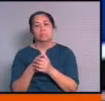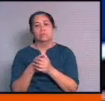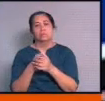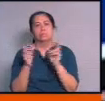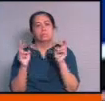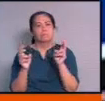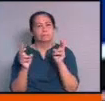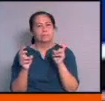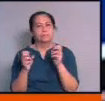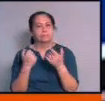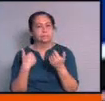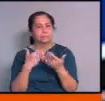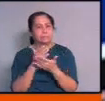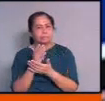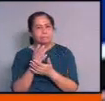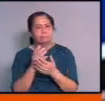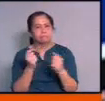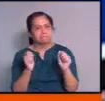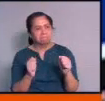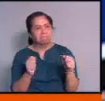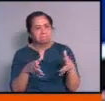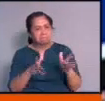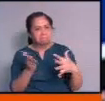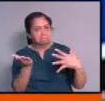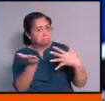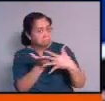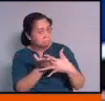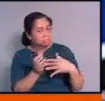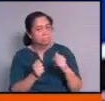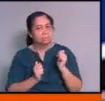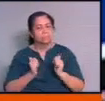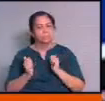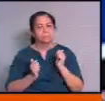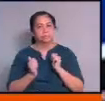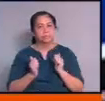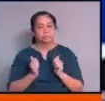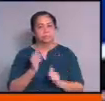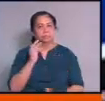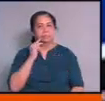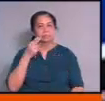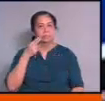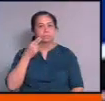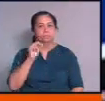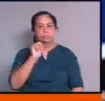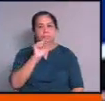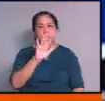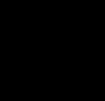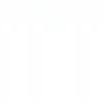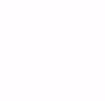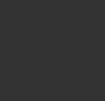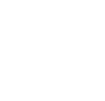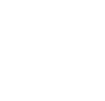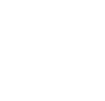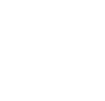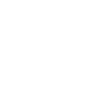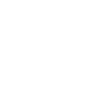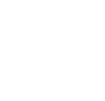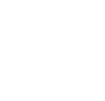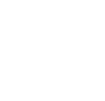that they have the right to intrude into the affairs. Umaaksyon, Maricel Halili, News 5.